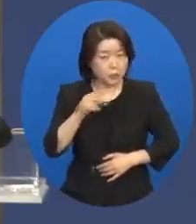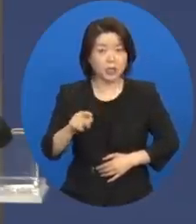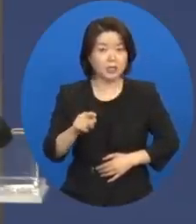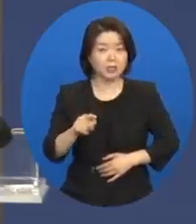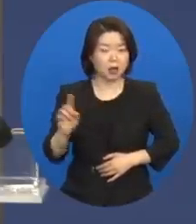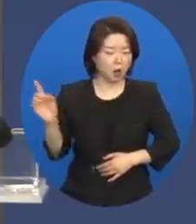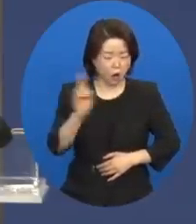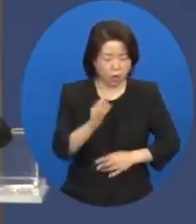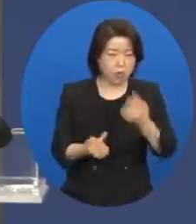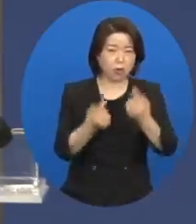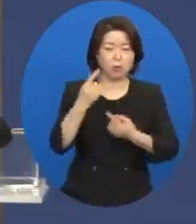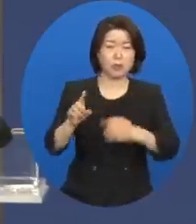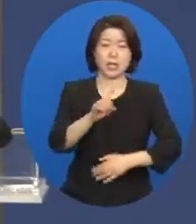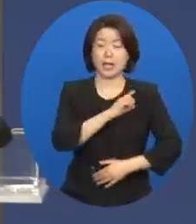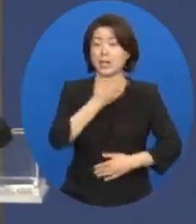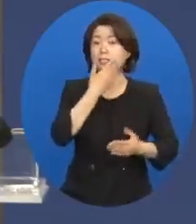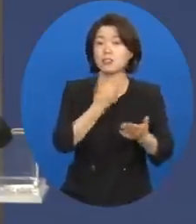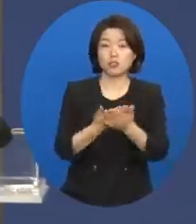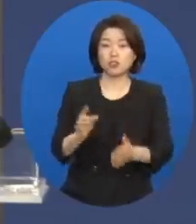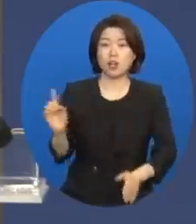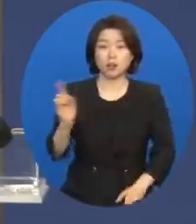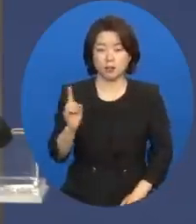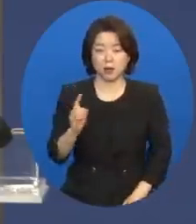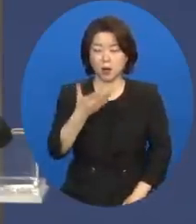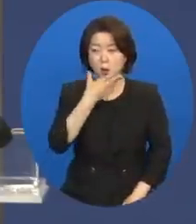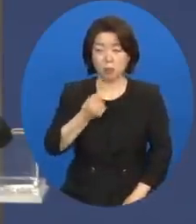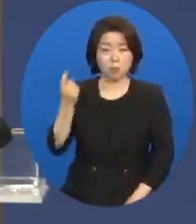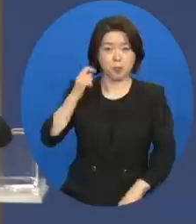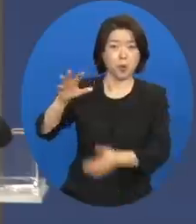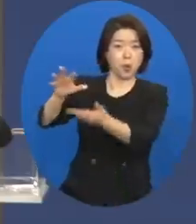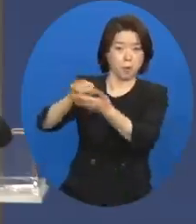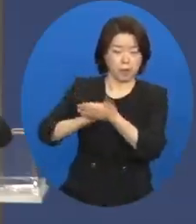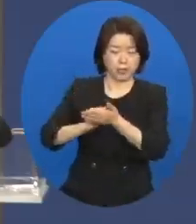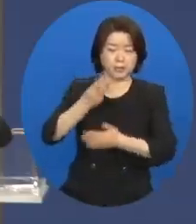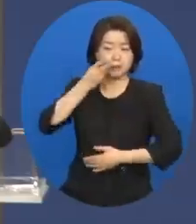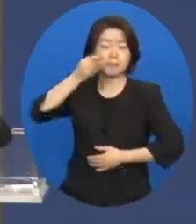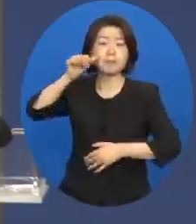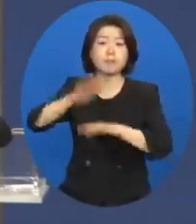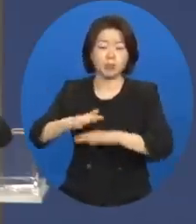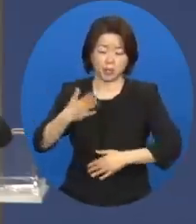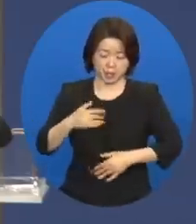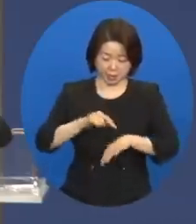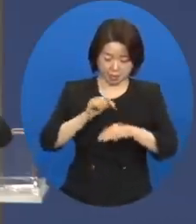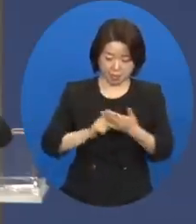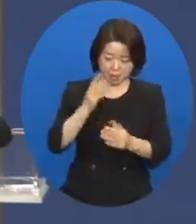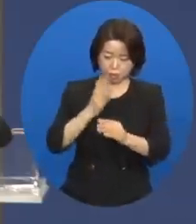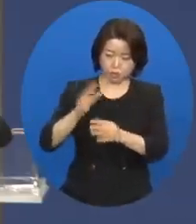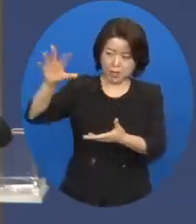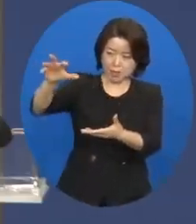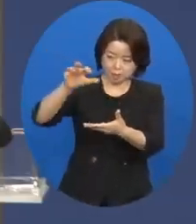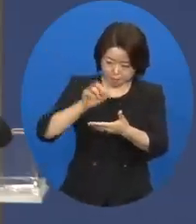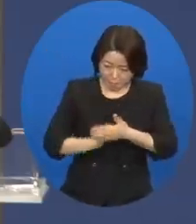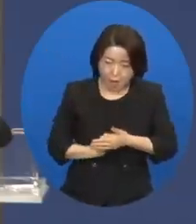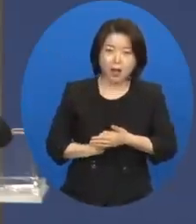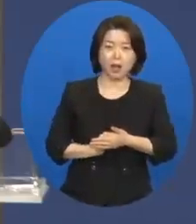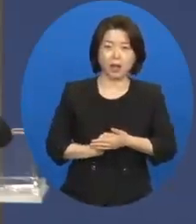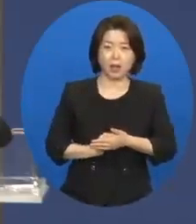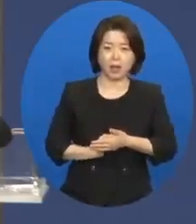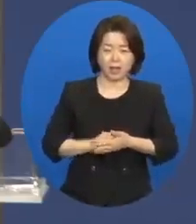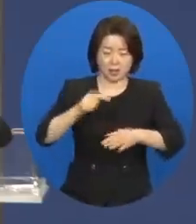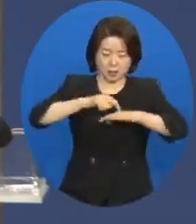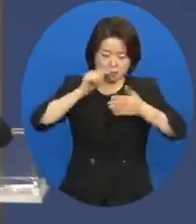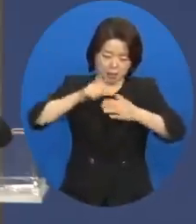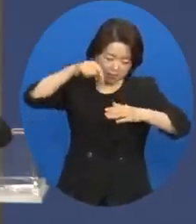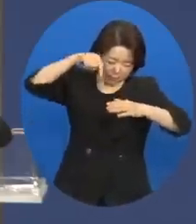어떤 것보다도 가장 중요한 건 복음을 받되 옥토같이 내 마음 중심으로 받아서 마음에